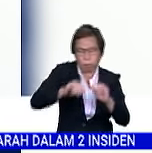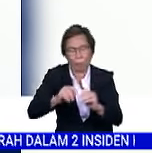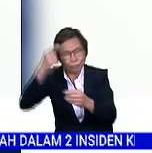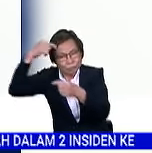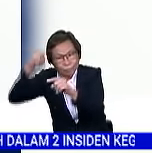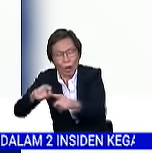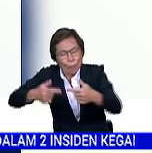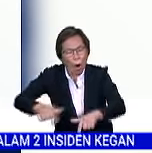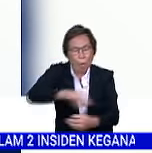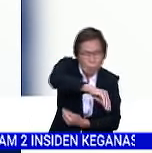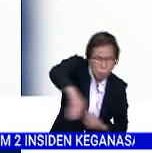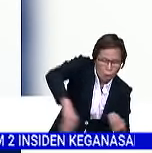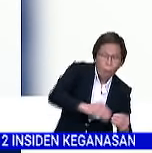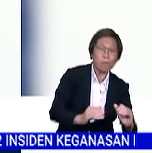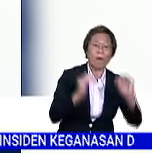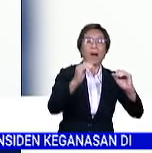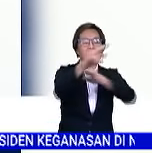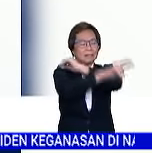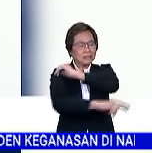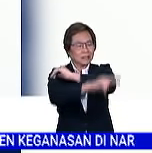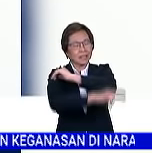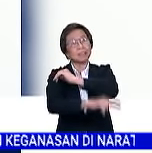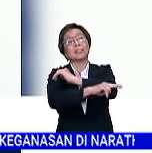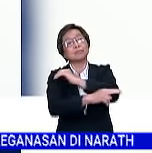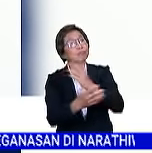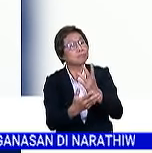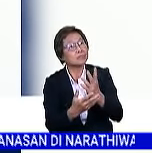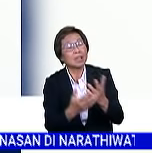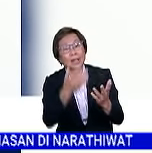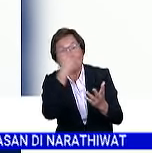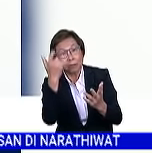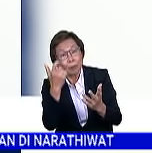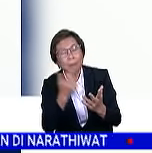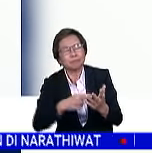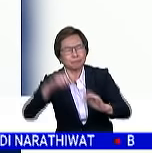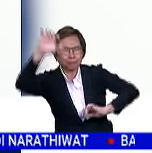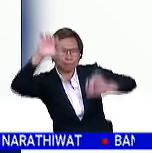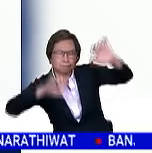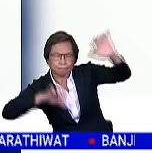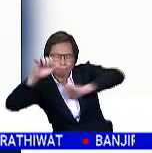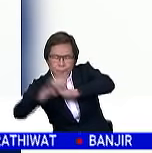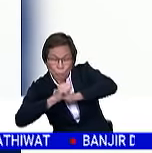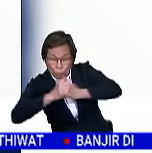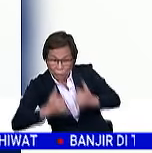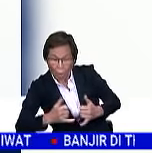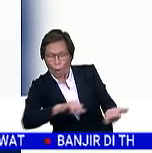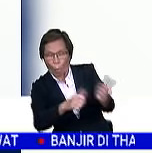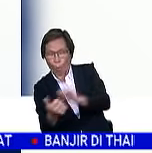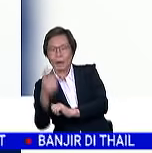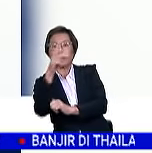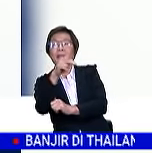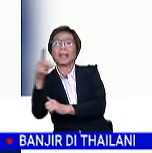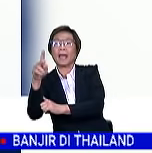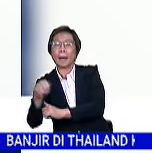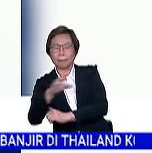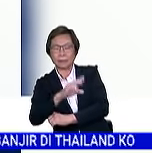untuk membenarkan peralihan fasa bagi negeri-negeri terlibat setelah mengambil kira penilaian risiko semasa oleh Kementerian